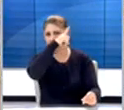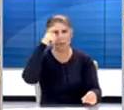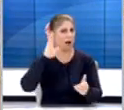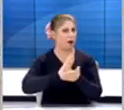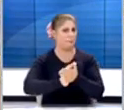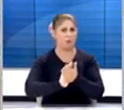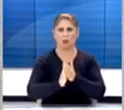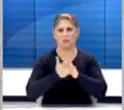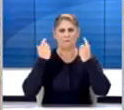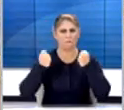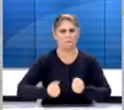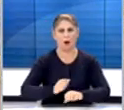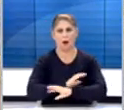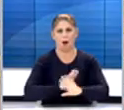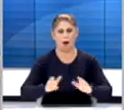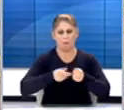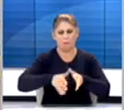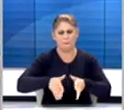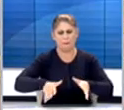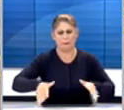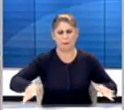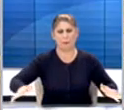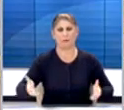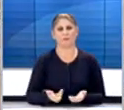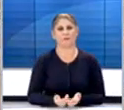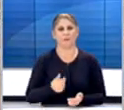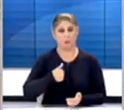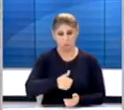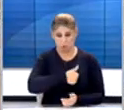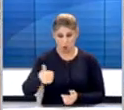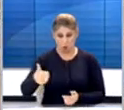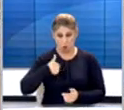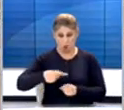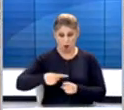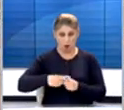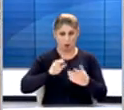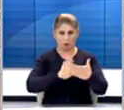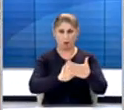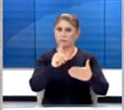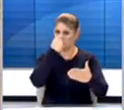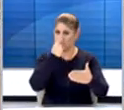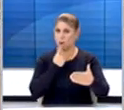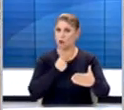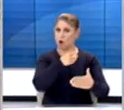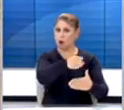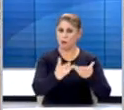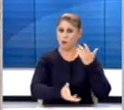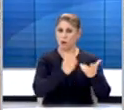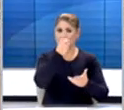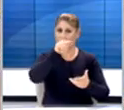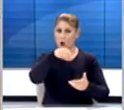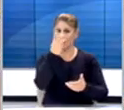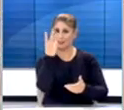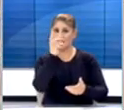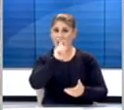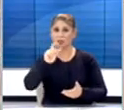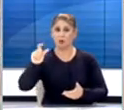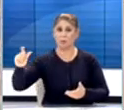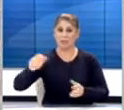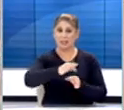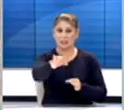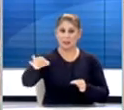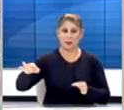αρέσει, είτε δεν μας αρέσει. Και δεν είμαστε μόνο εμείς που αντιμετωπίζουμε αυτά τα προβλήματα. Φαντάζομαι ότι και στην Πορτογαλία που κάηκαν 1,3 εκατομμύρια